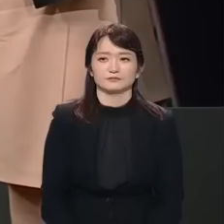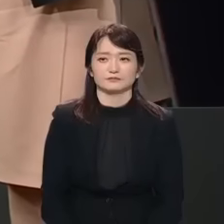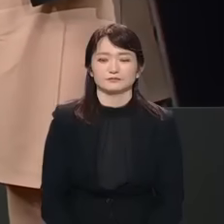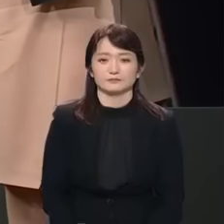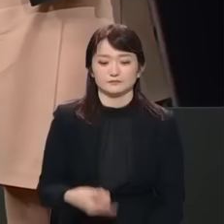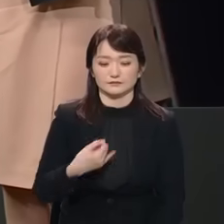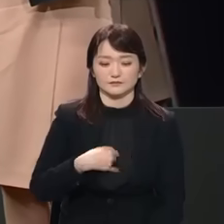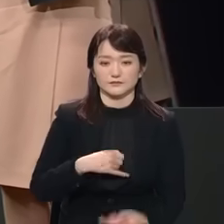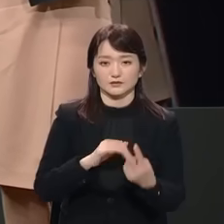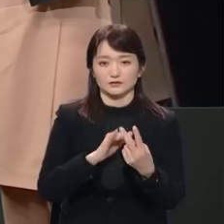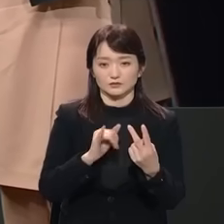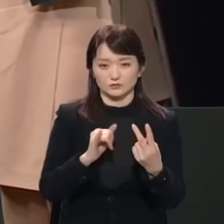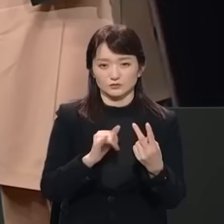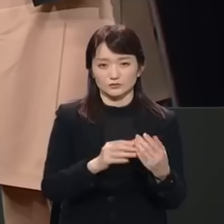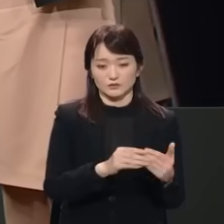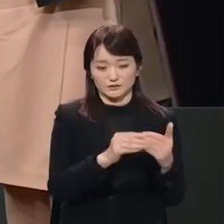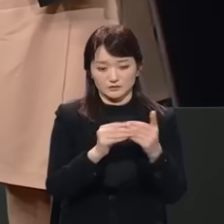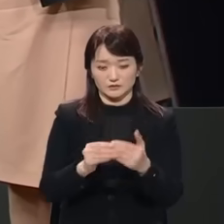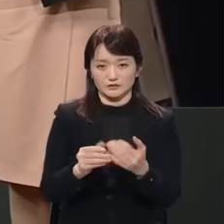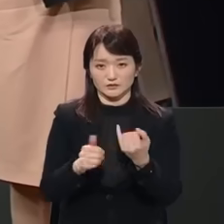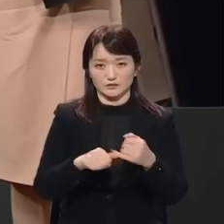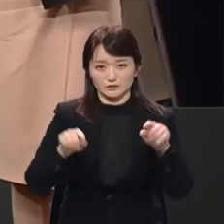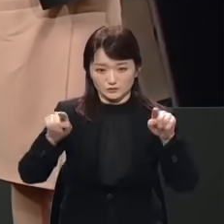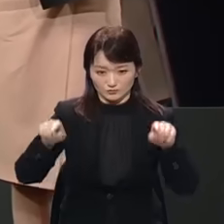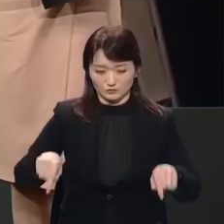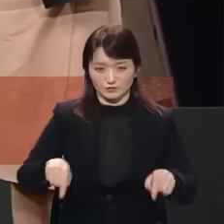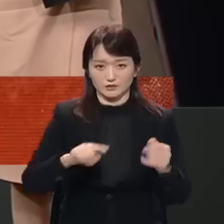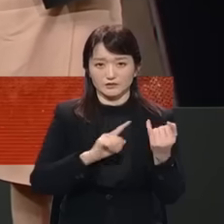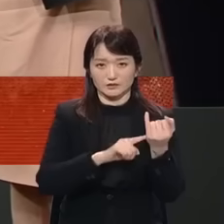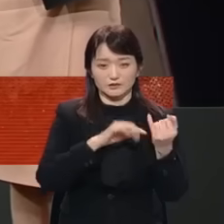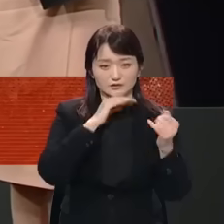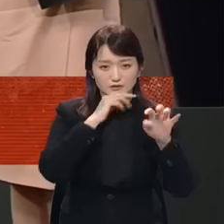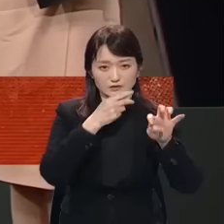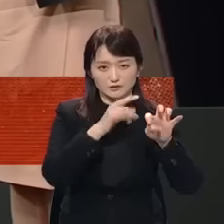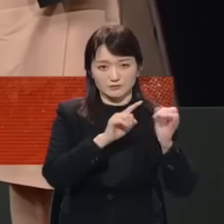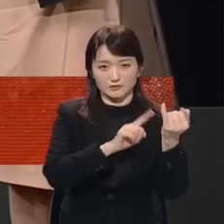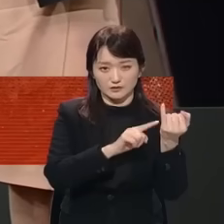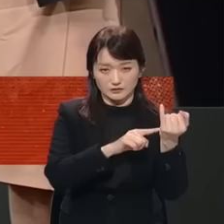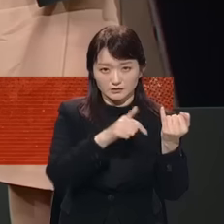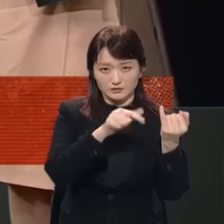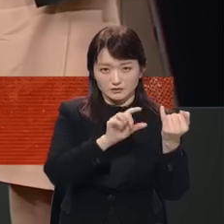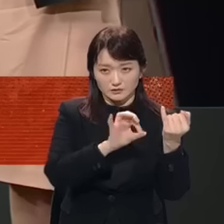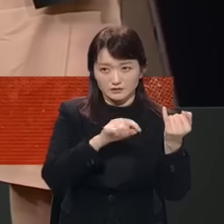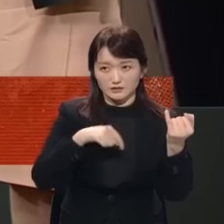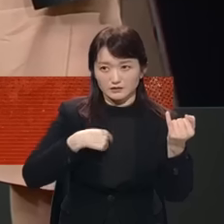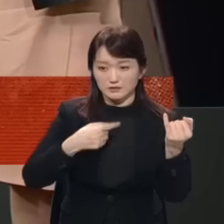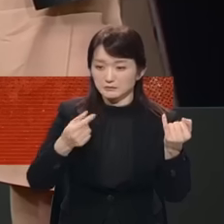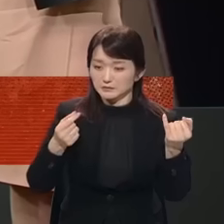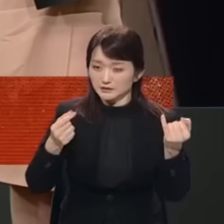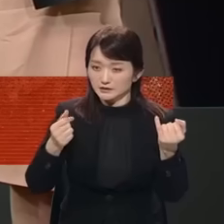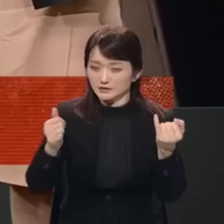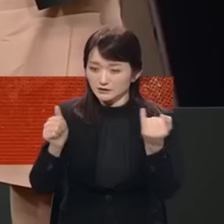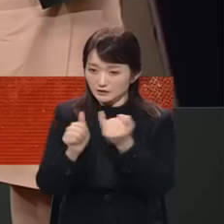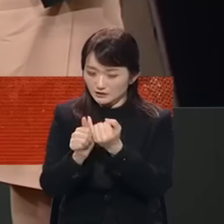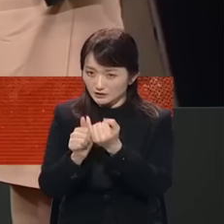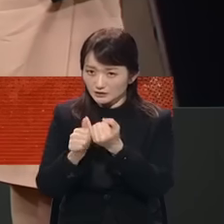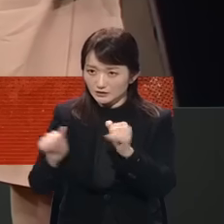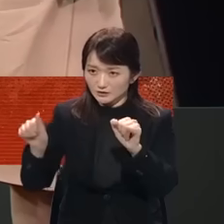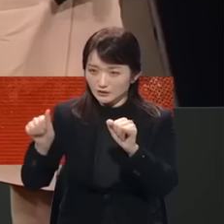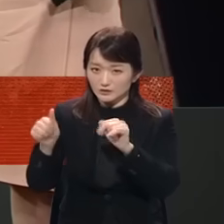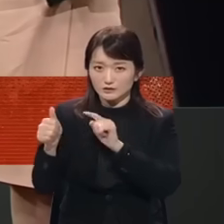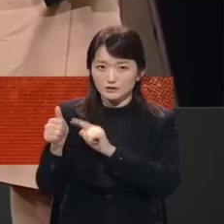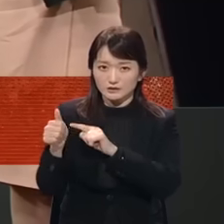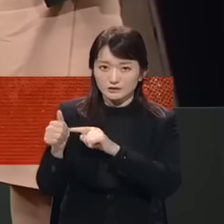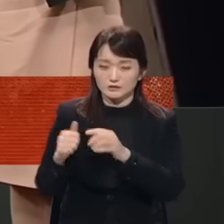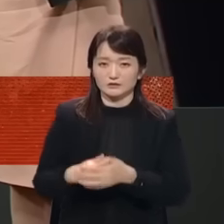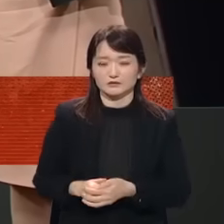딸 둘을 데리고 이혼하며 아이들만 바라보고 산 40대 여성 강씨 자신과 비슷한 돌싱에 이성에게 철벽을 치던